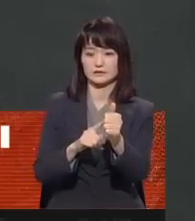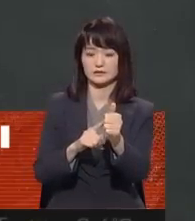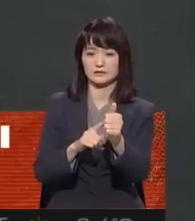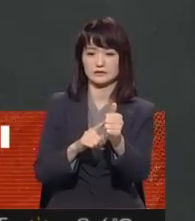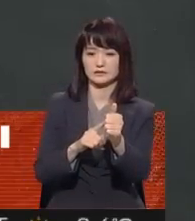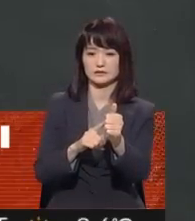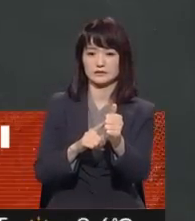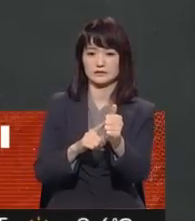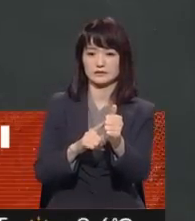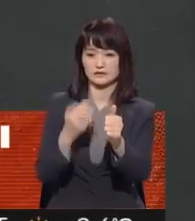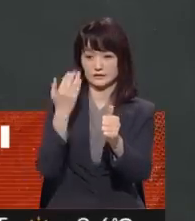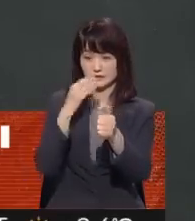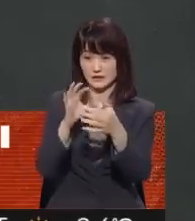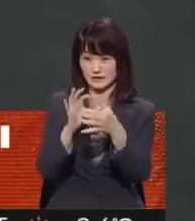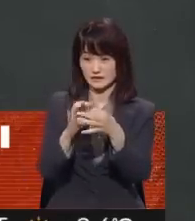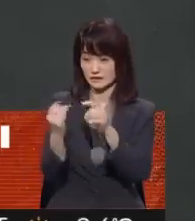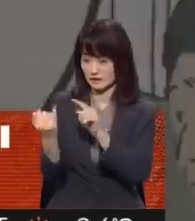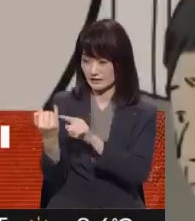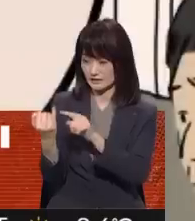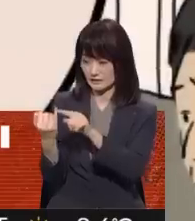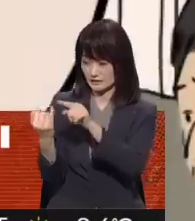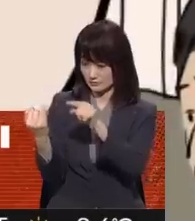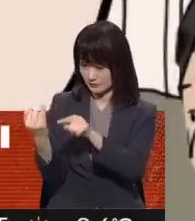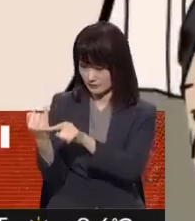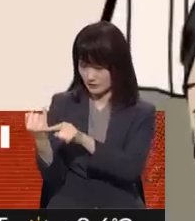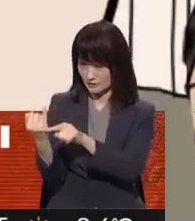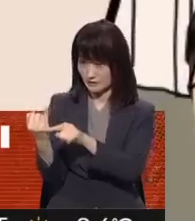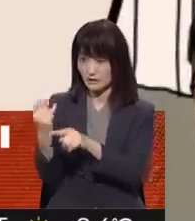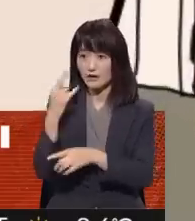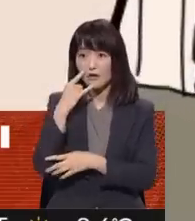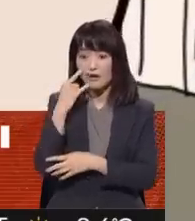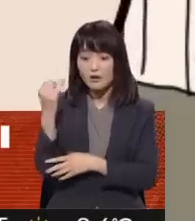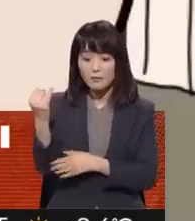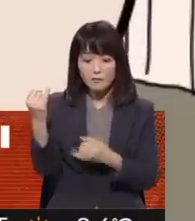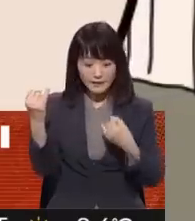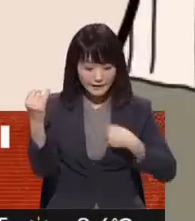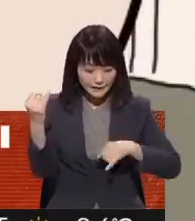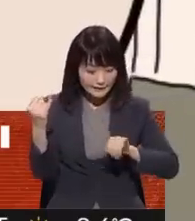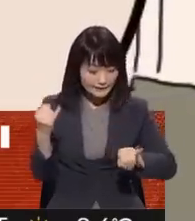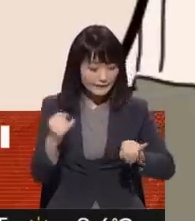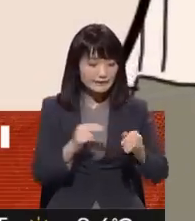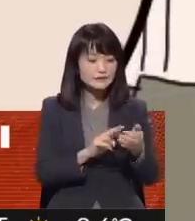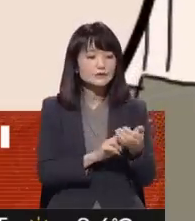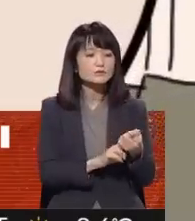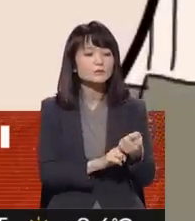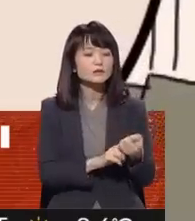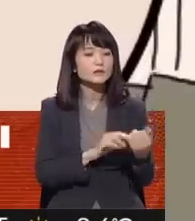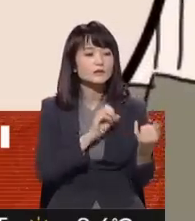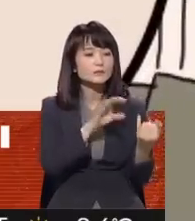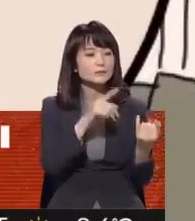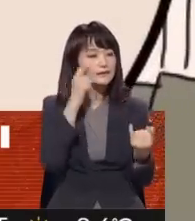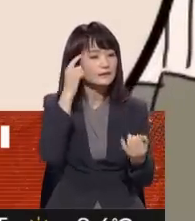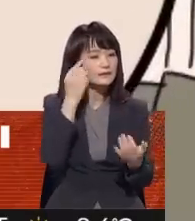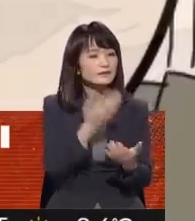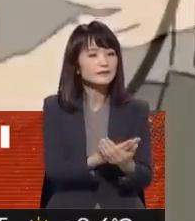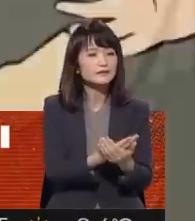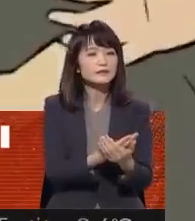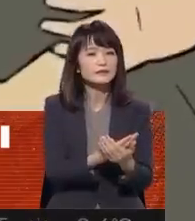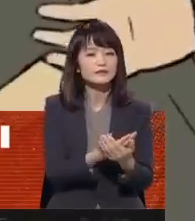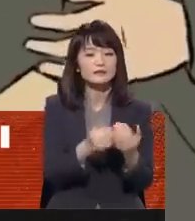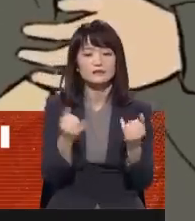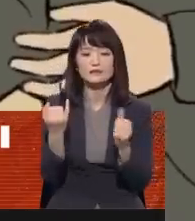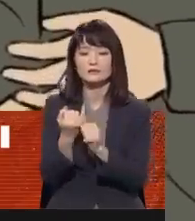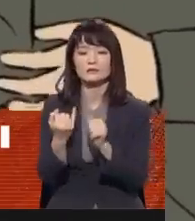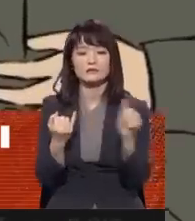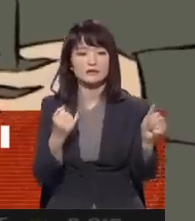충격적인데 저는 좀 개인적으로 그걸 아이한테 숨겨 달라고 했다는 건 거의 충격이었고요 그 다음에이 남편이 너무 놀라는 거잖아요